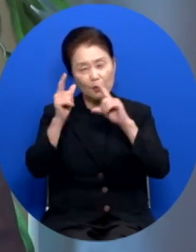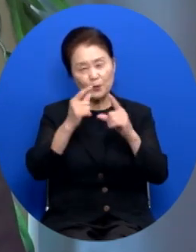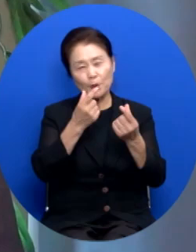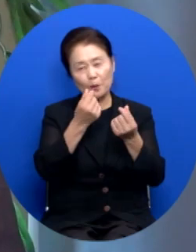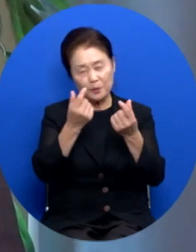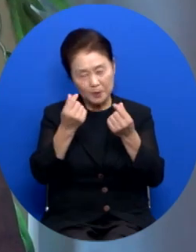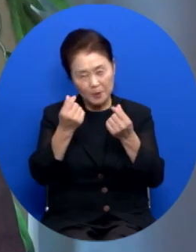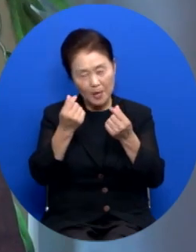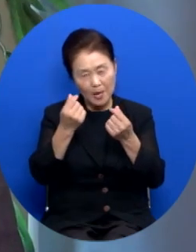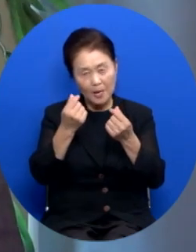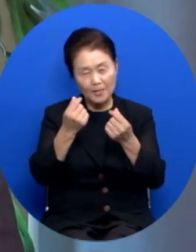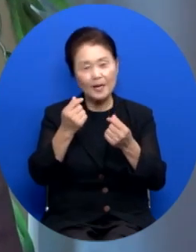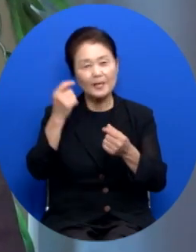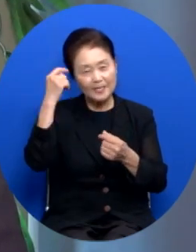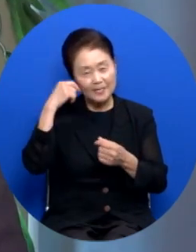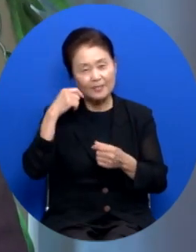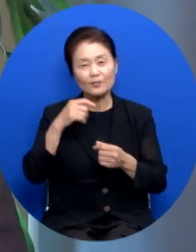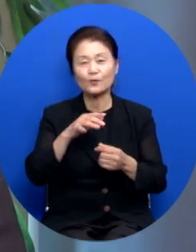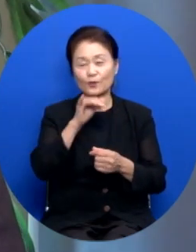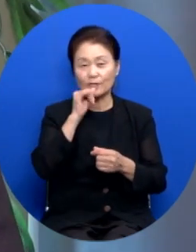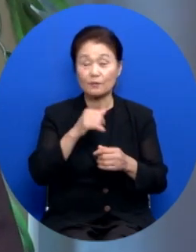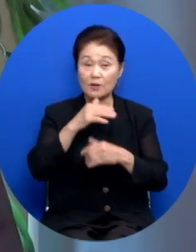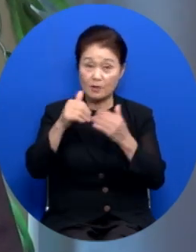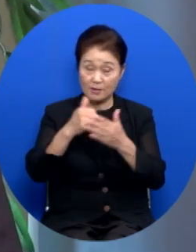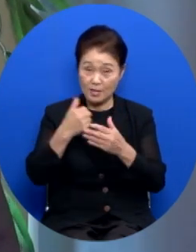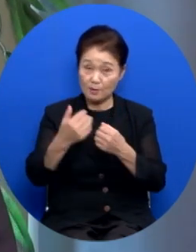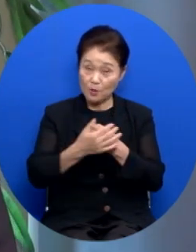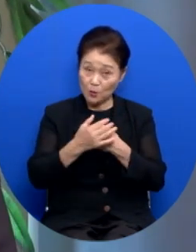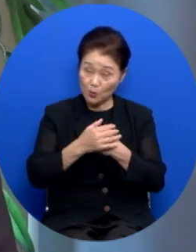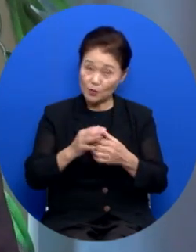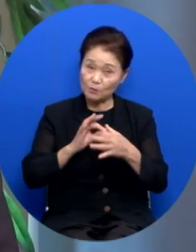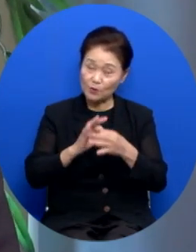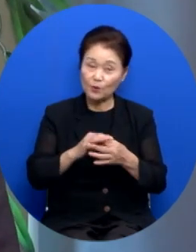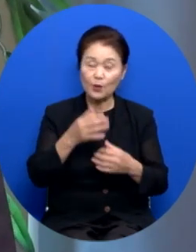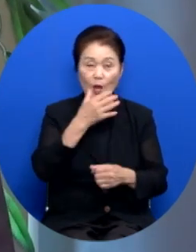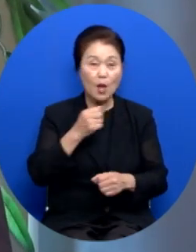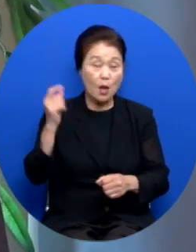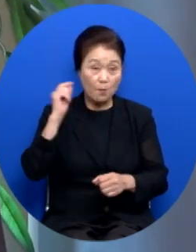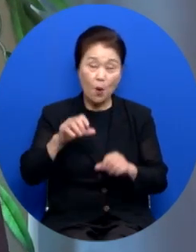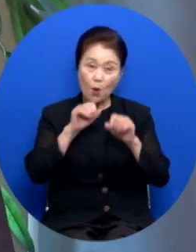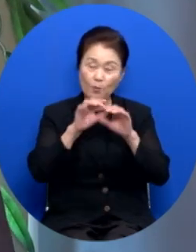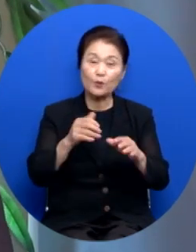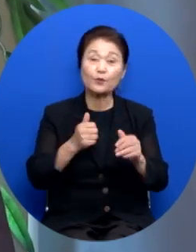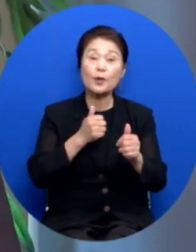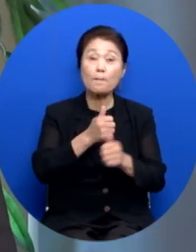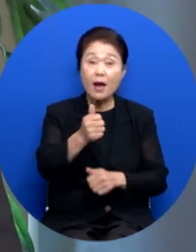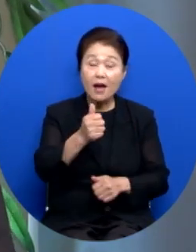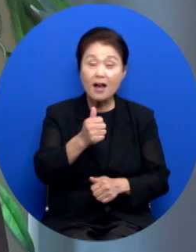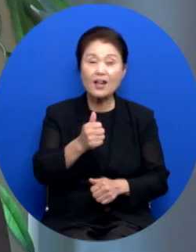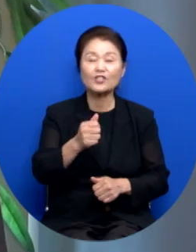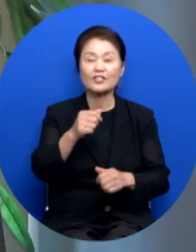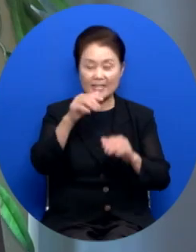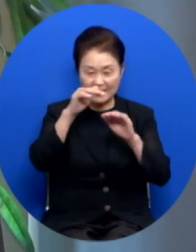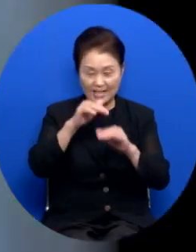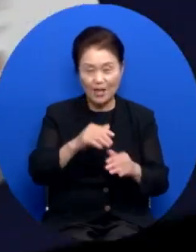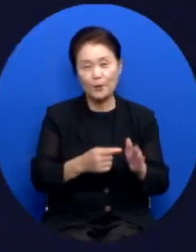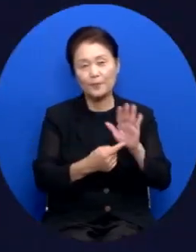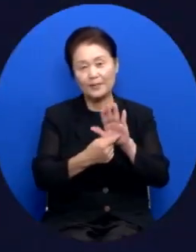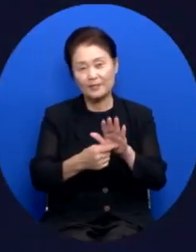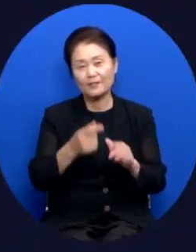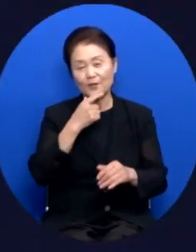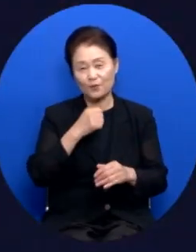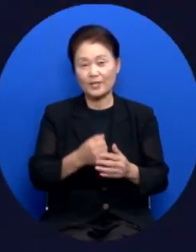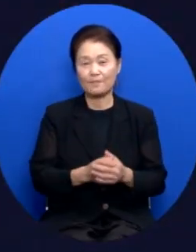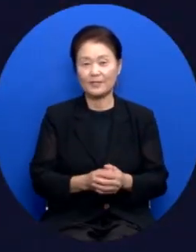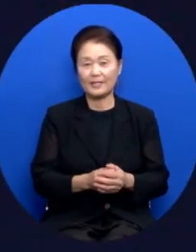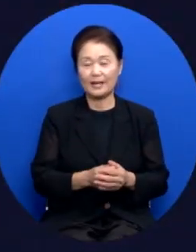그런 동질감을 느끼면서 그런 하나님의 도우심으로 그리고 복음 전도가 승리하게 된다라고 하는 것을 좀 드러냈으면 좋겠다는 생각이 듭니다.